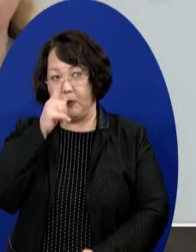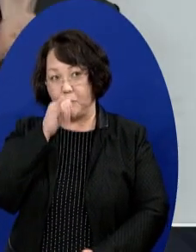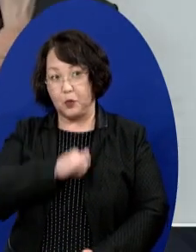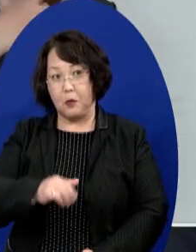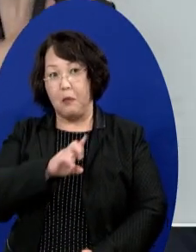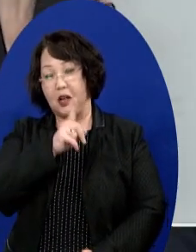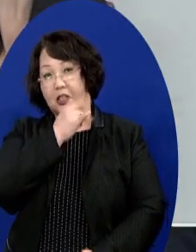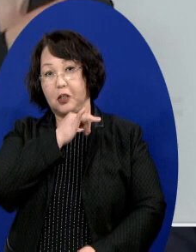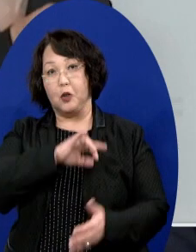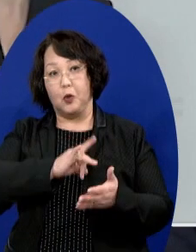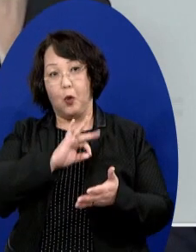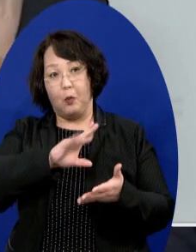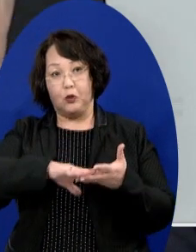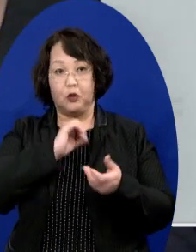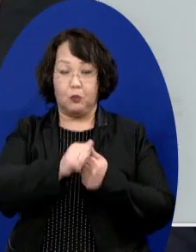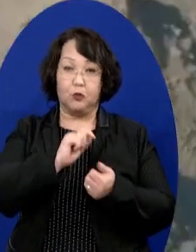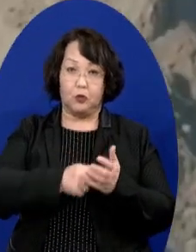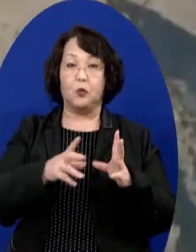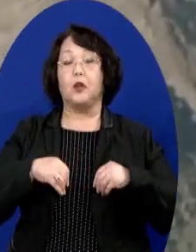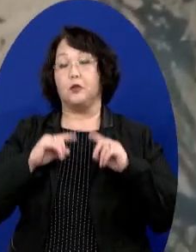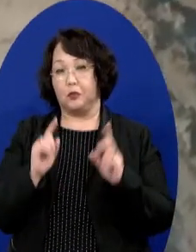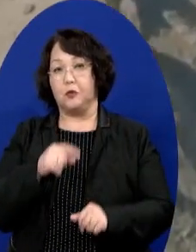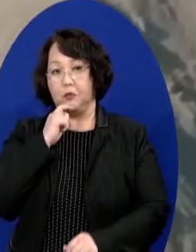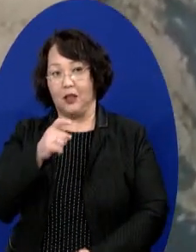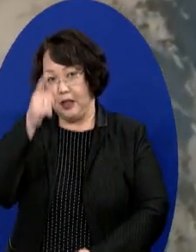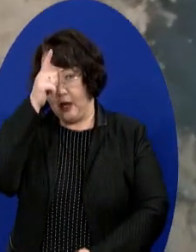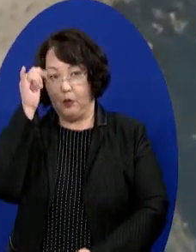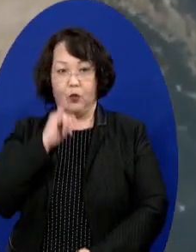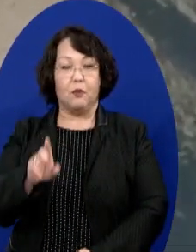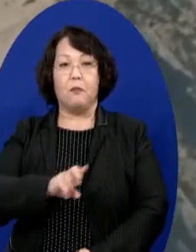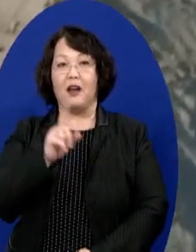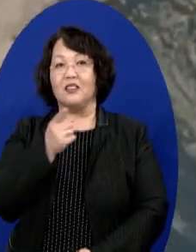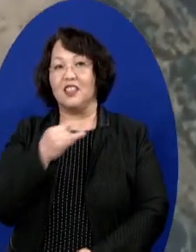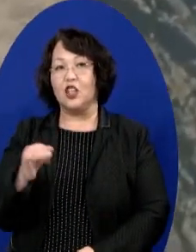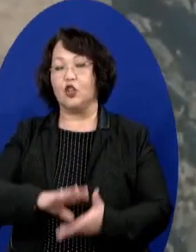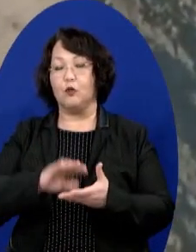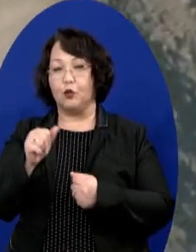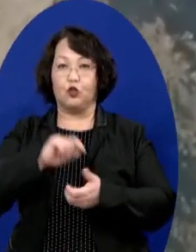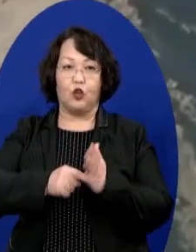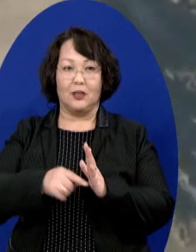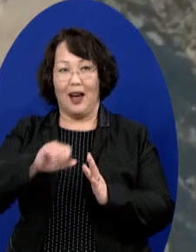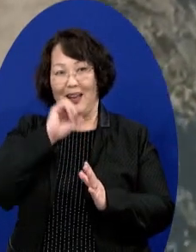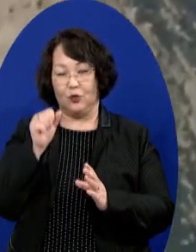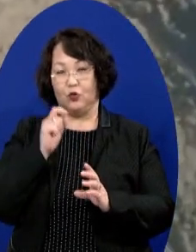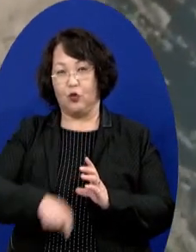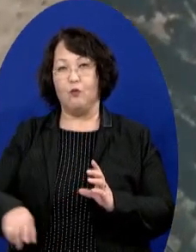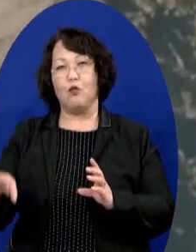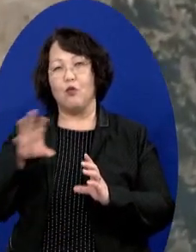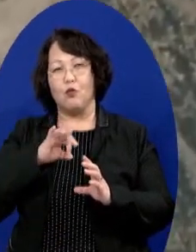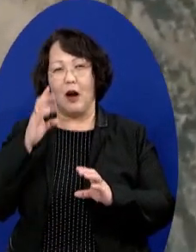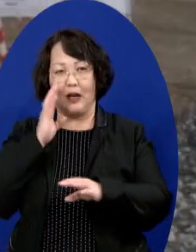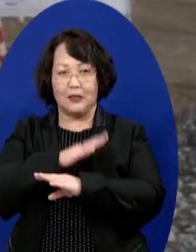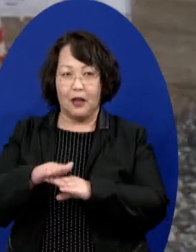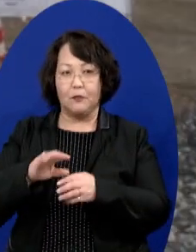рублээр хийх нөхцөлийг хүлээж авснаа мэдгджээ. Харин Германы хувьд байгалийн хийн төлбөр тооцооны асуудал дунд бүх хувьбарт